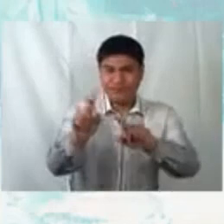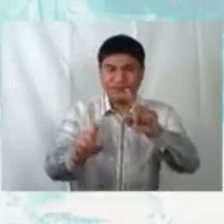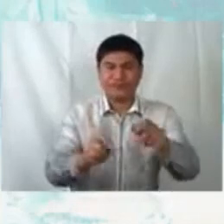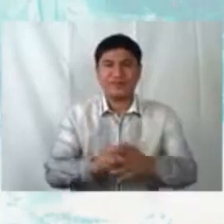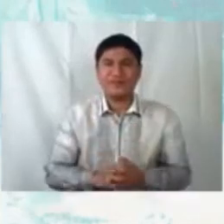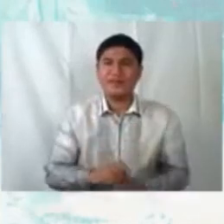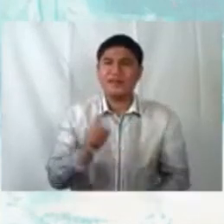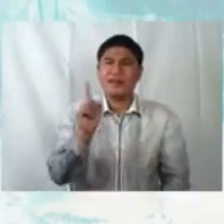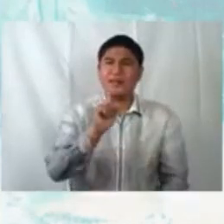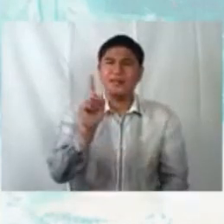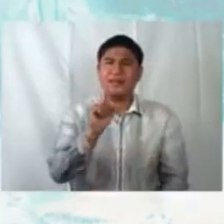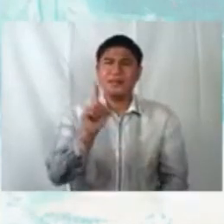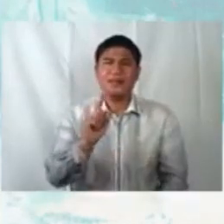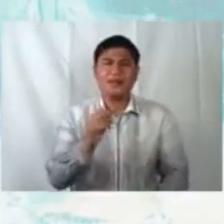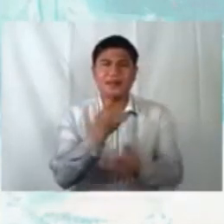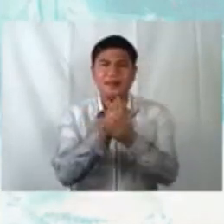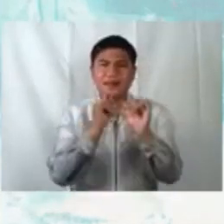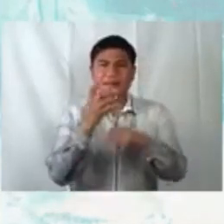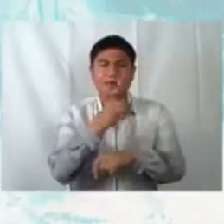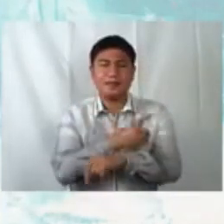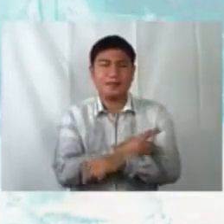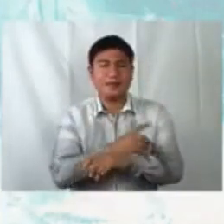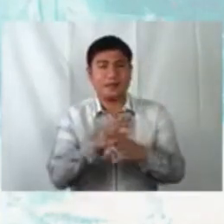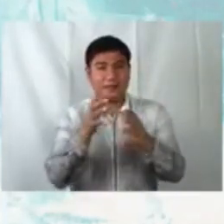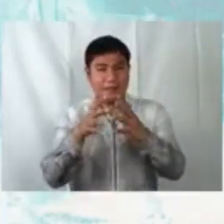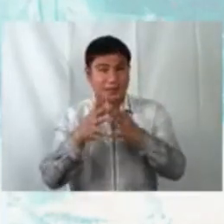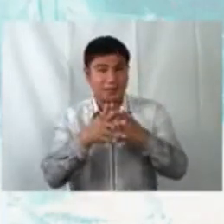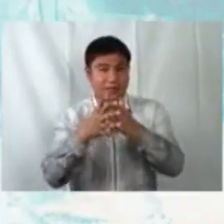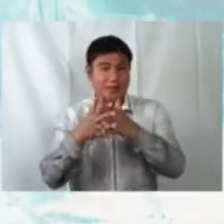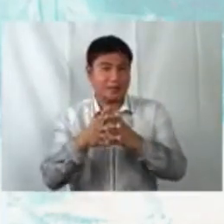Ano ang Independence Day ng Amerika?